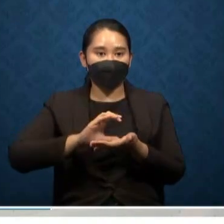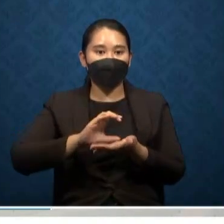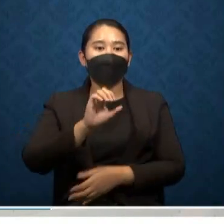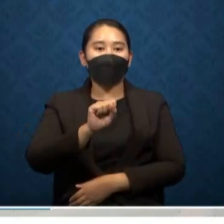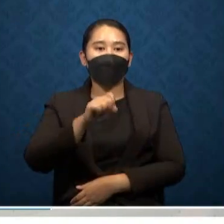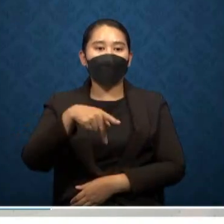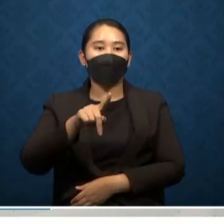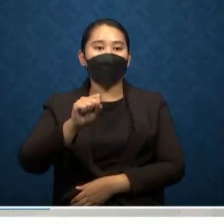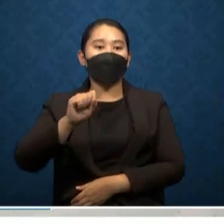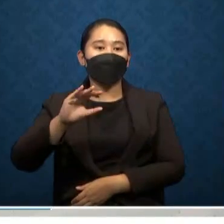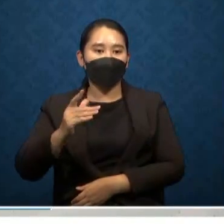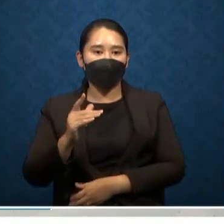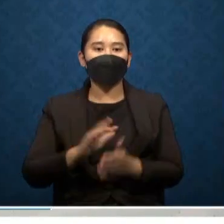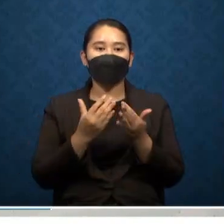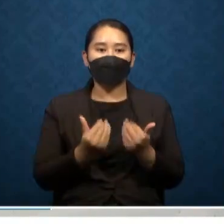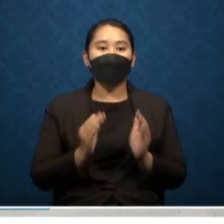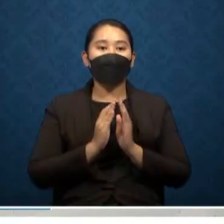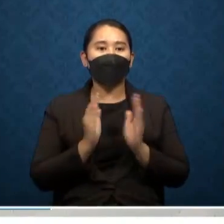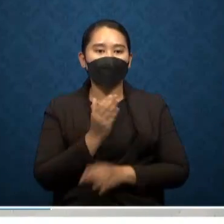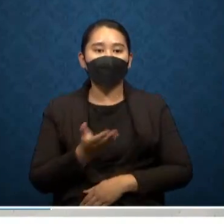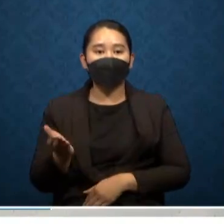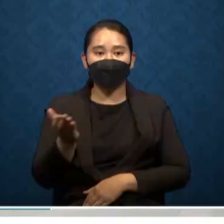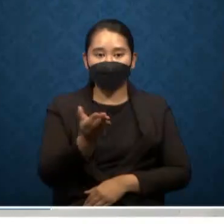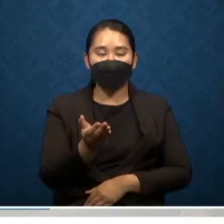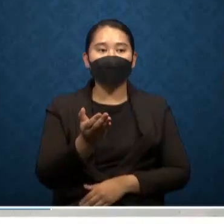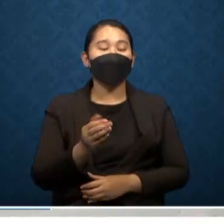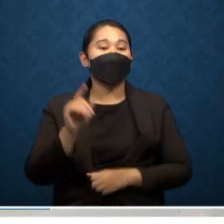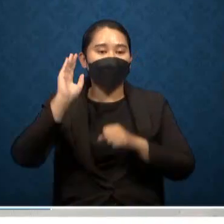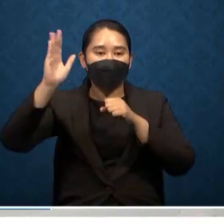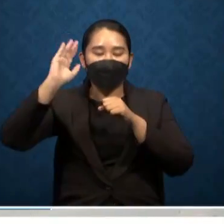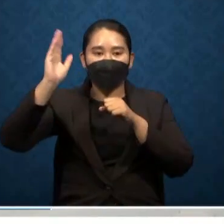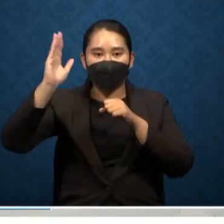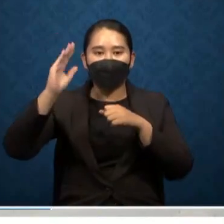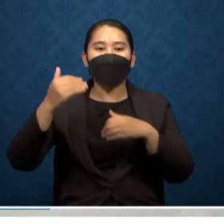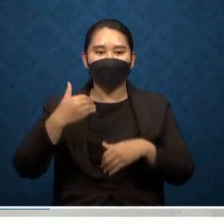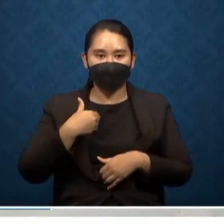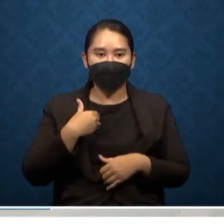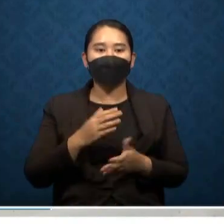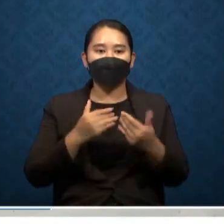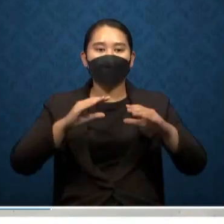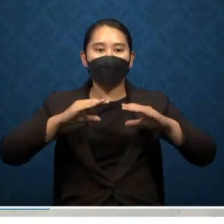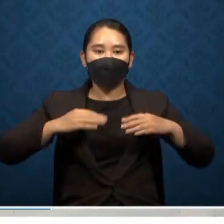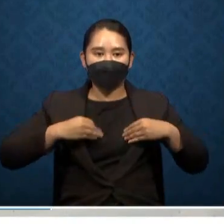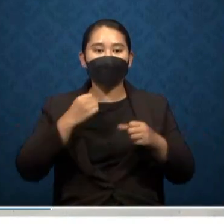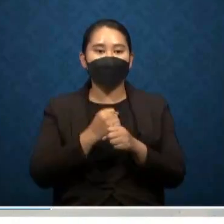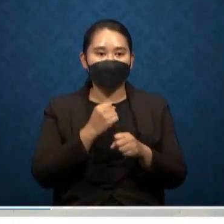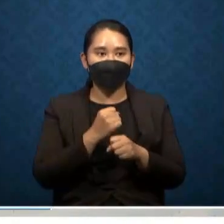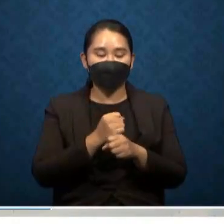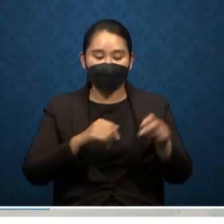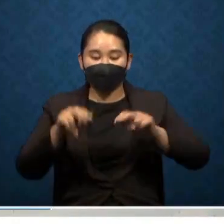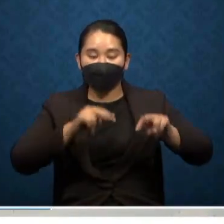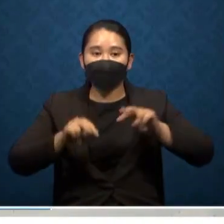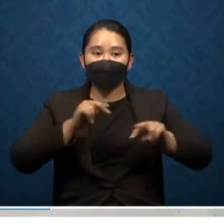ขภาพแห่งชาตินะครับก็ขอขอบคุณท่านสมาชิกนะครับที่ได้กรุณาอภิปรายในประเด็นนี้ผมก็จะรับไปในเรื่องของการติดต